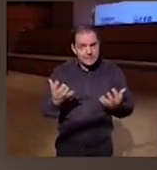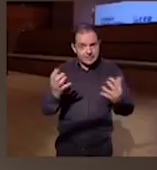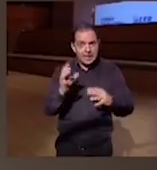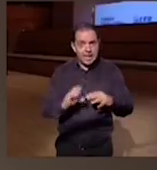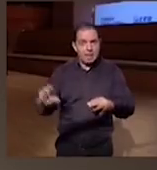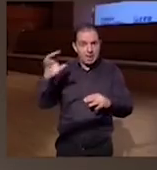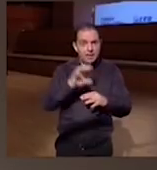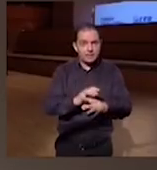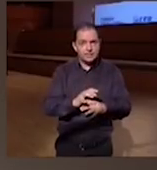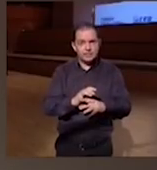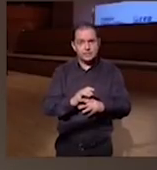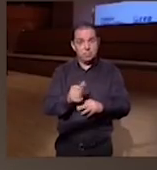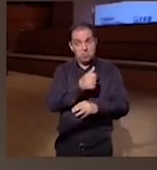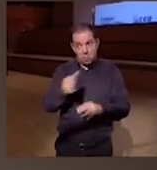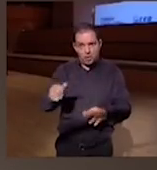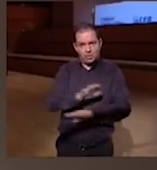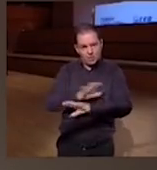βασίζονται αποκλειστικά σε αυτές.